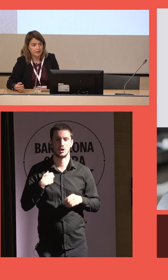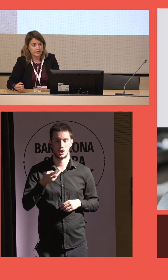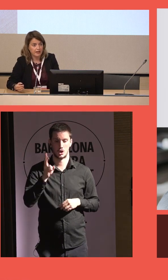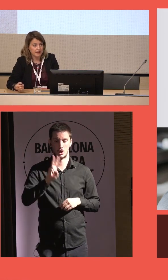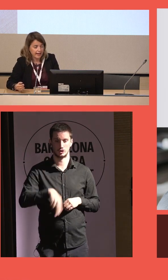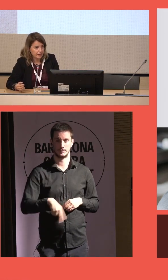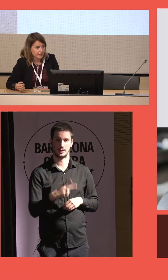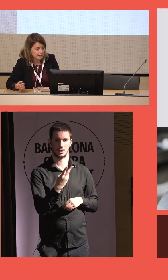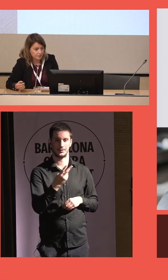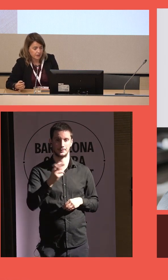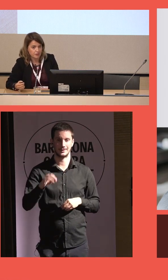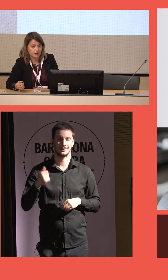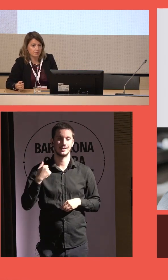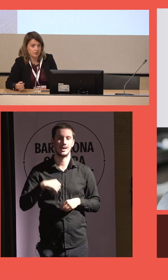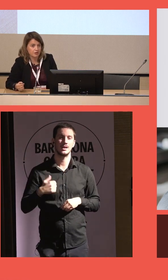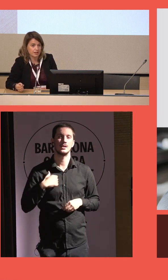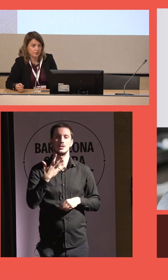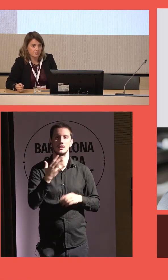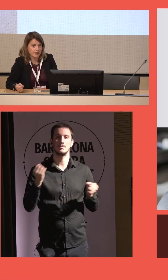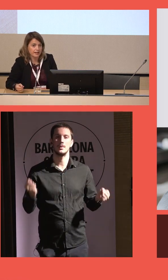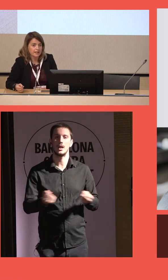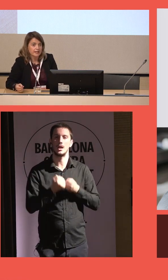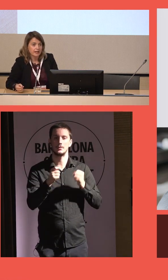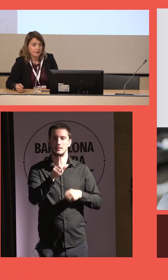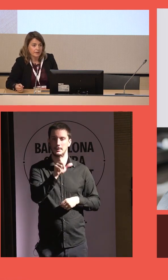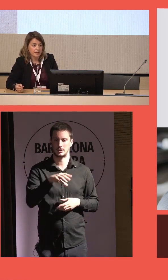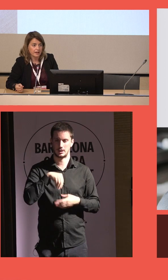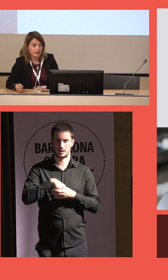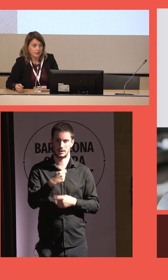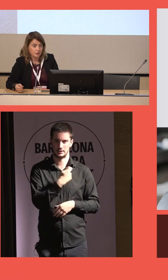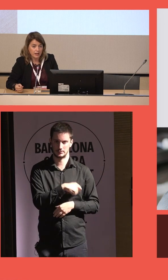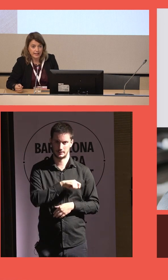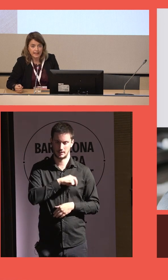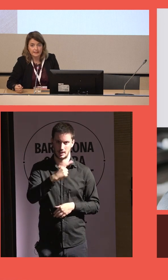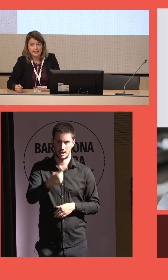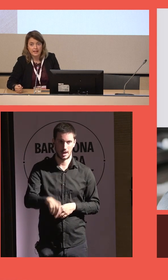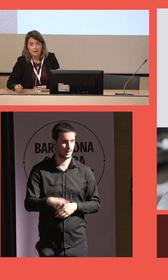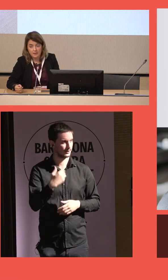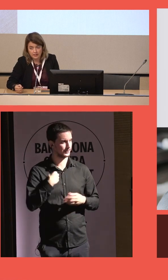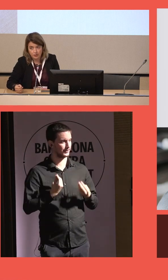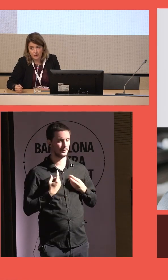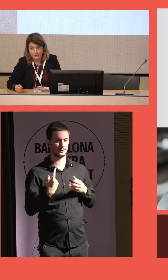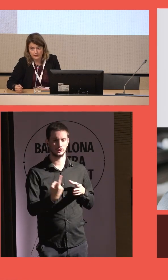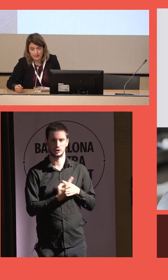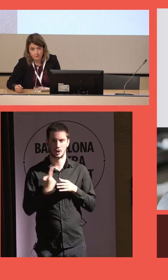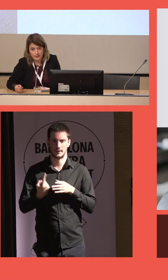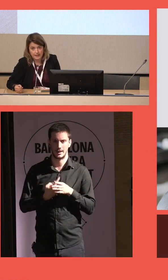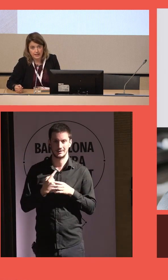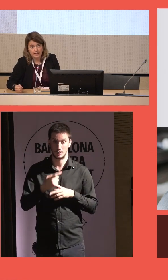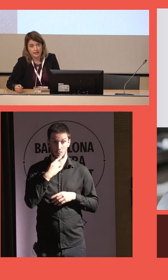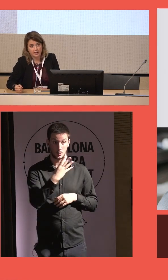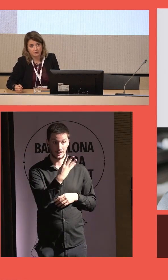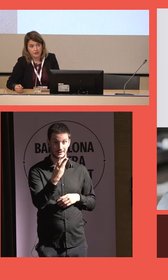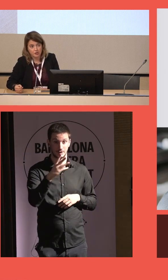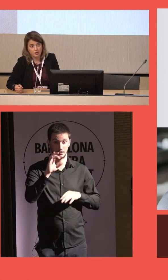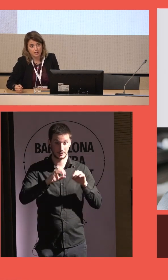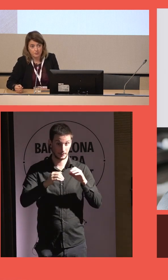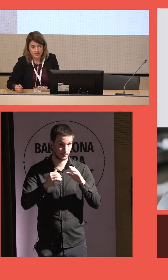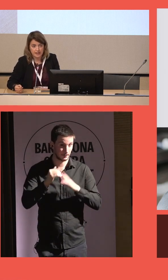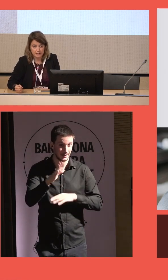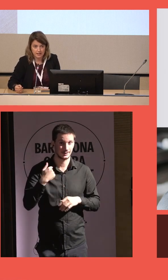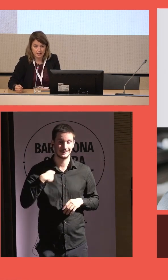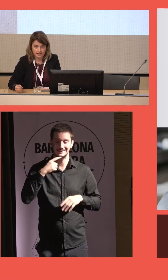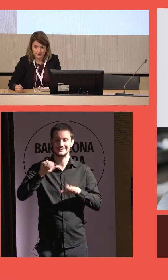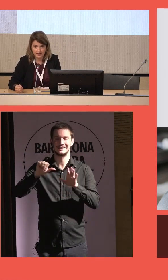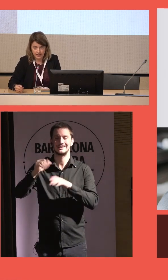2020 hi havia gairebé 5 milions de persones a Espanya que vivien en soledat més del 43% eren persones